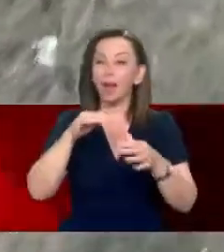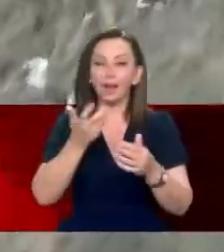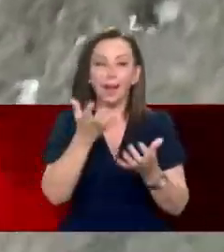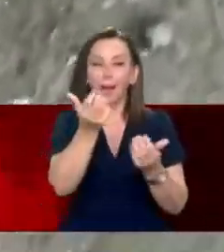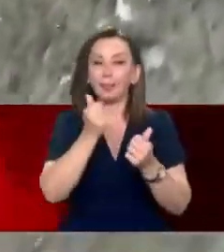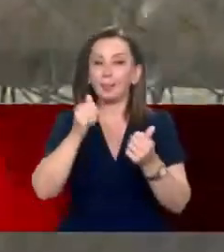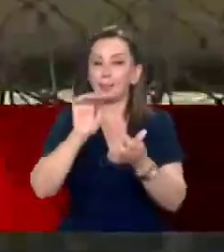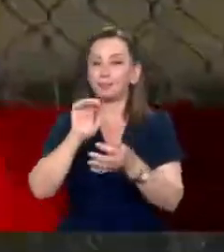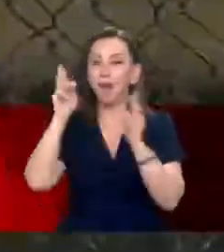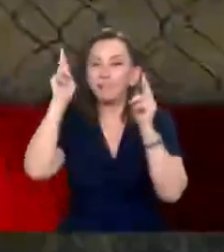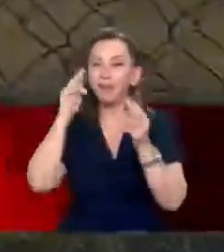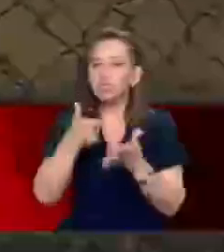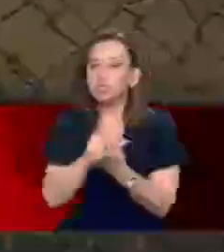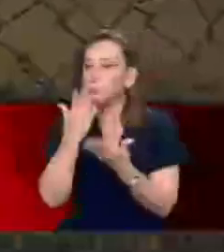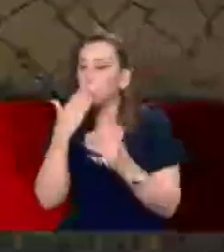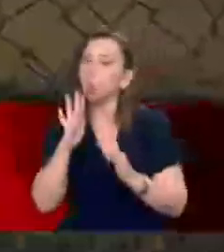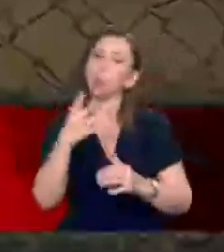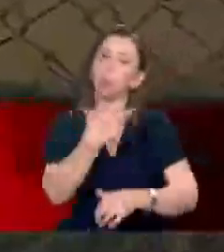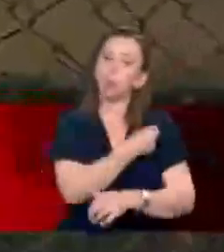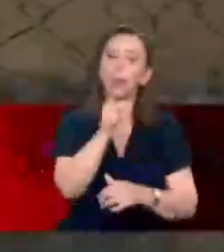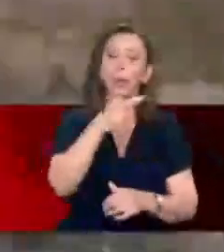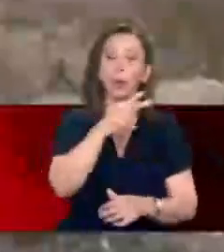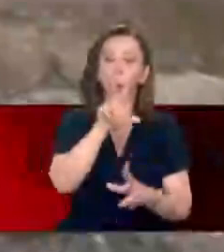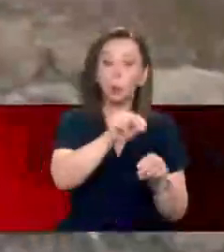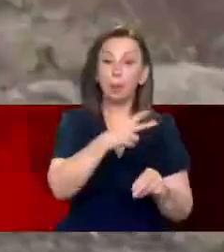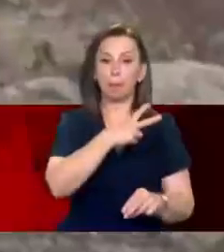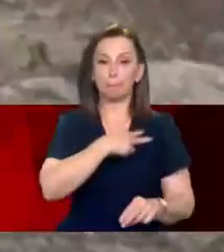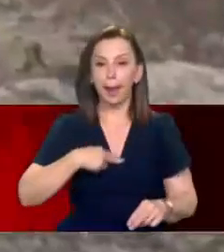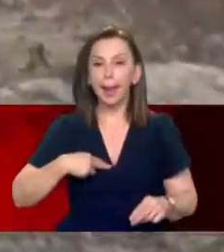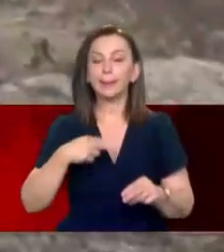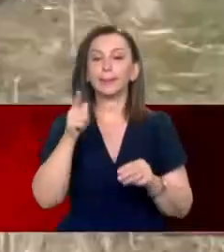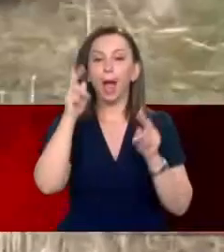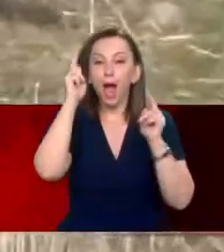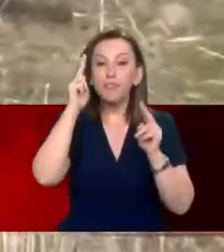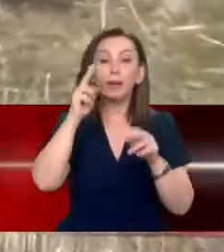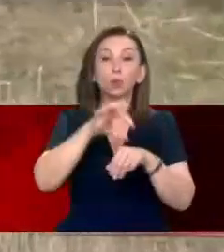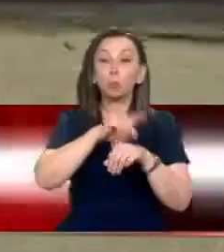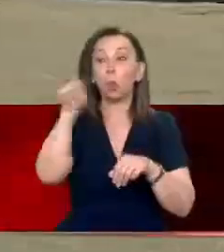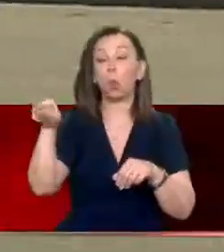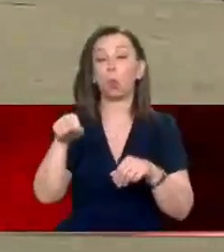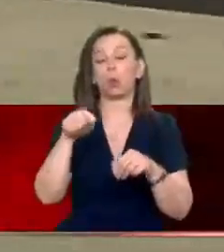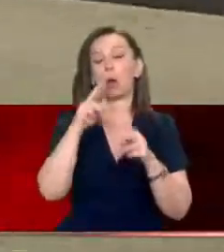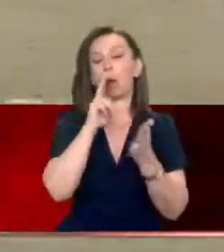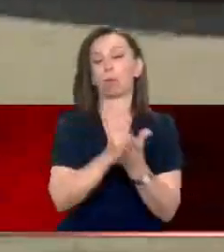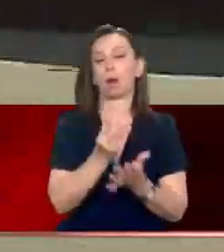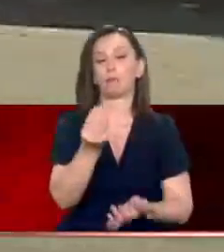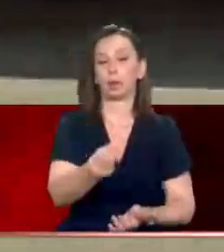Sorumluluk yerel yönetimlerde olacak. Uyutmaya belediyelerde veteriner hekimlerden oluşturulacak kurullar karar verecek.